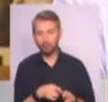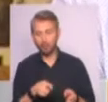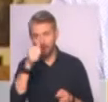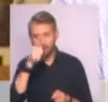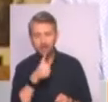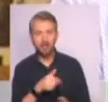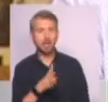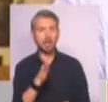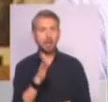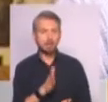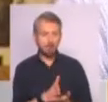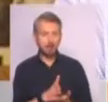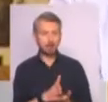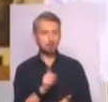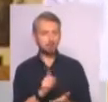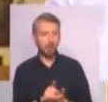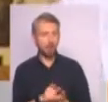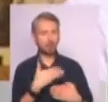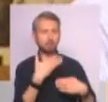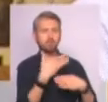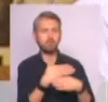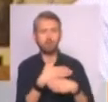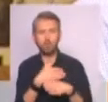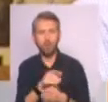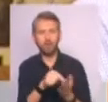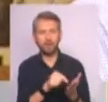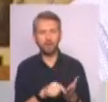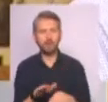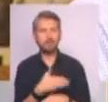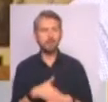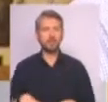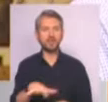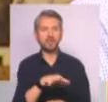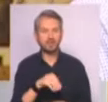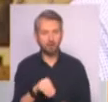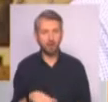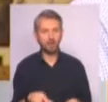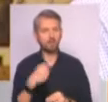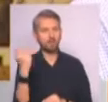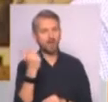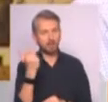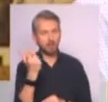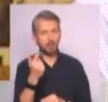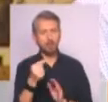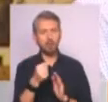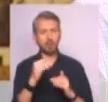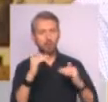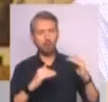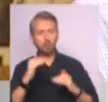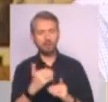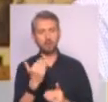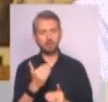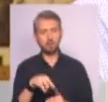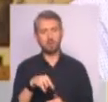має рівно ці всі витрати поділити між відповідно всіма співвласниками пропорційно його